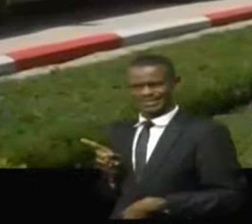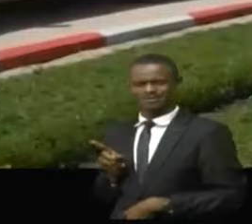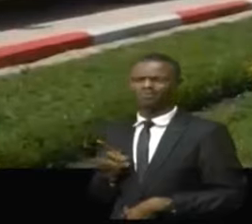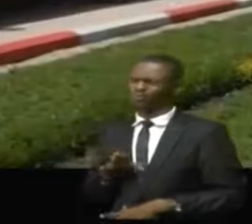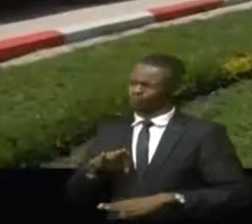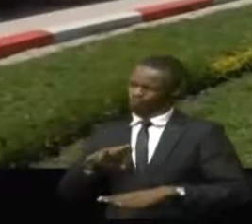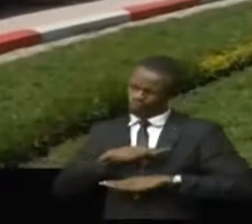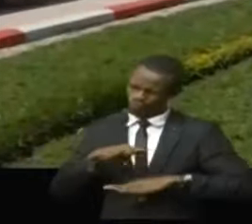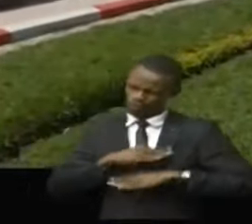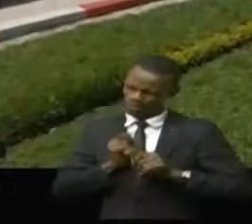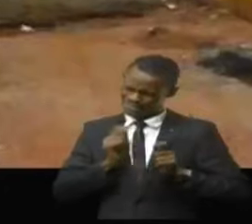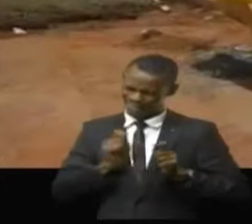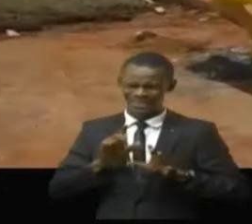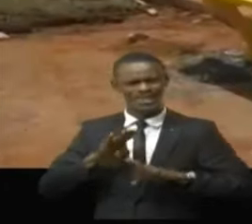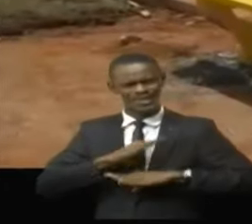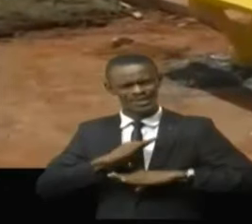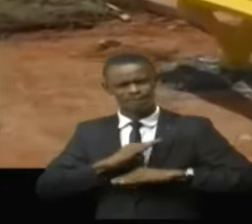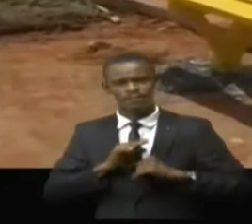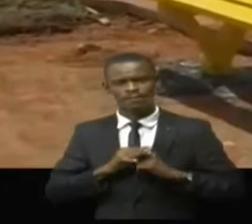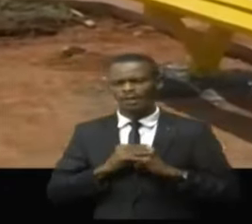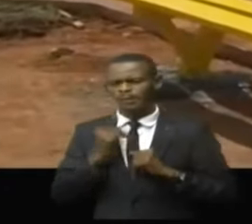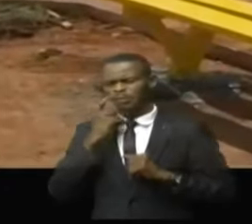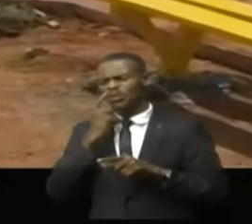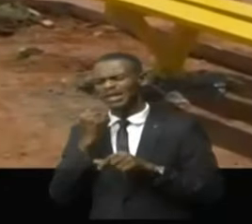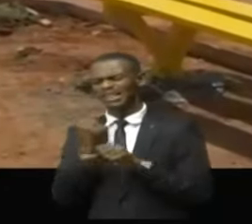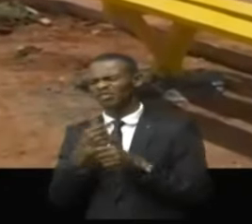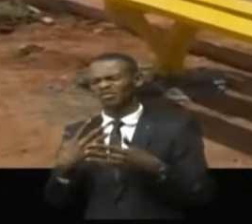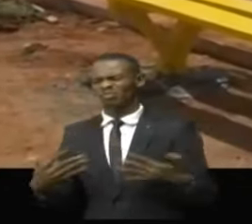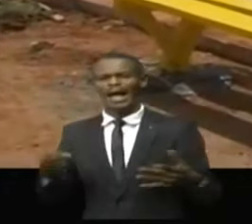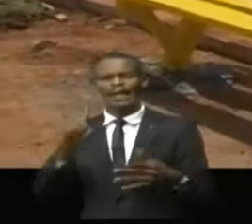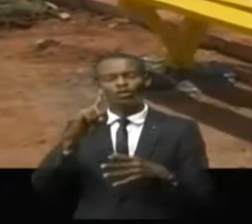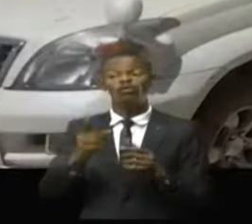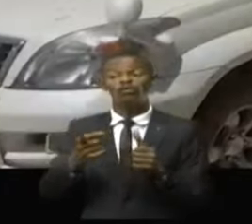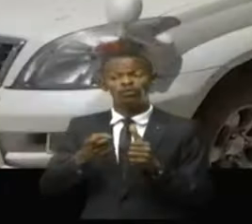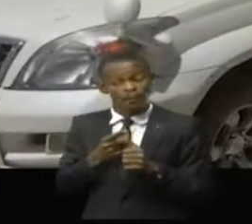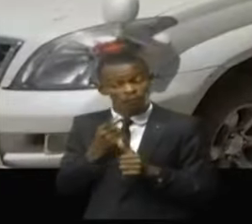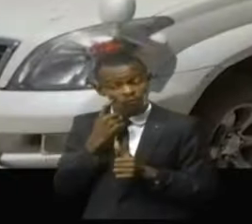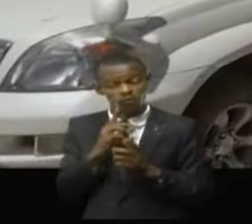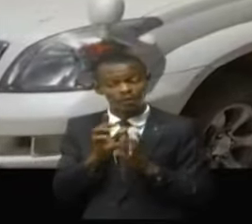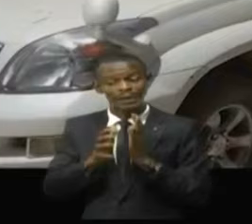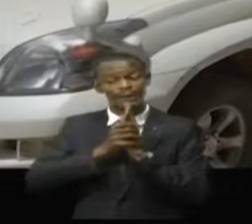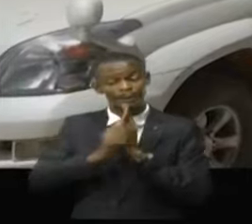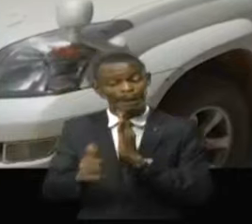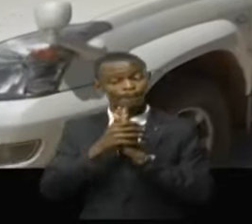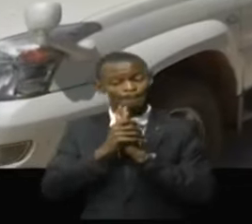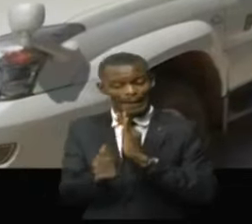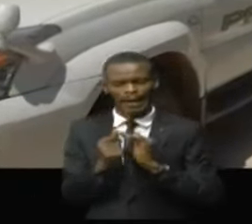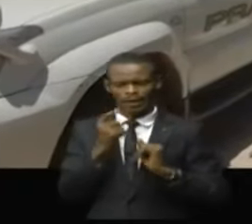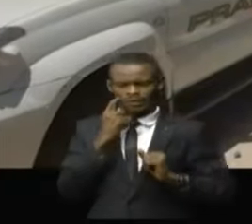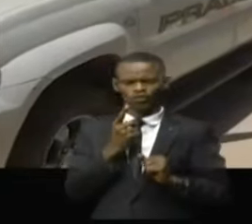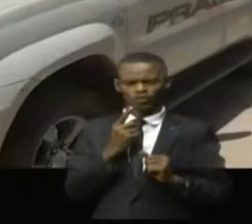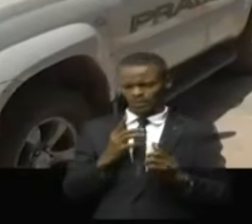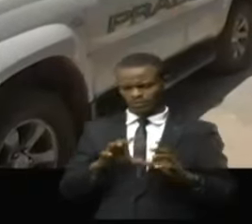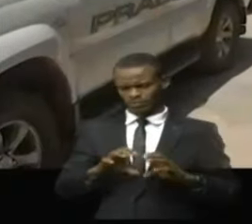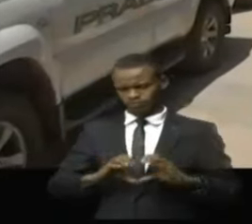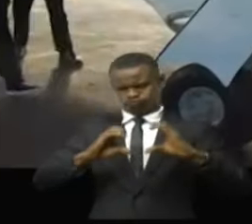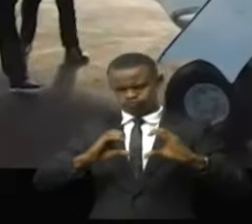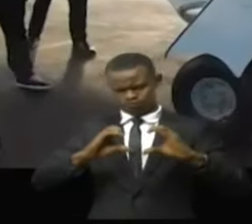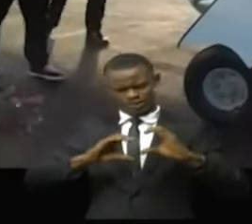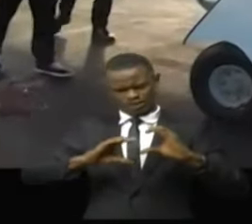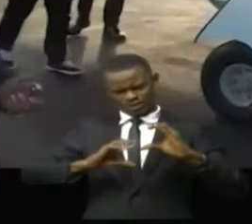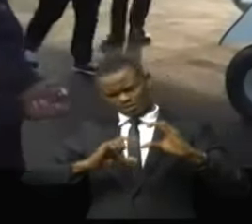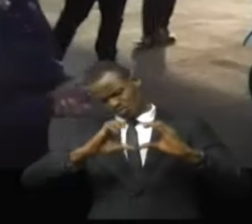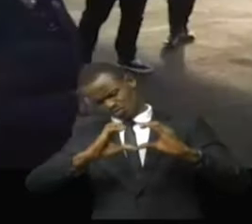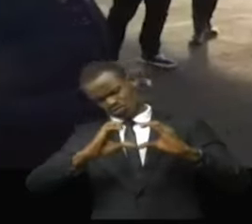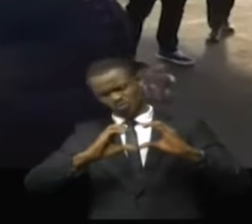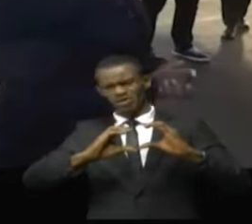Moi, je compte beaucoup sur la qualité. Ce sont des travaux qui me garantissent que cette route qui est bétonnée fera au moins 50 ans. À